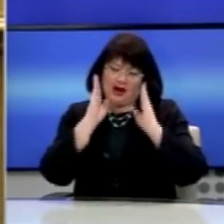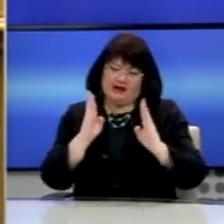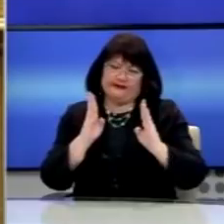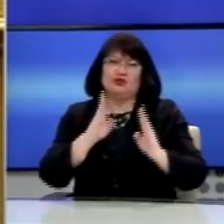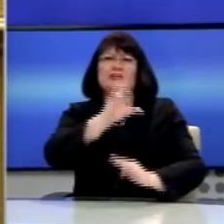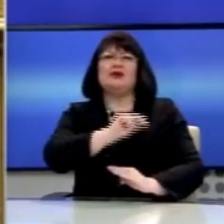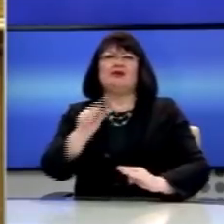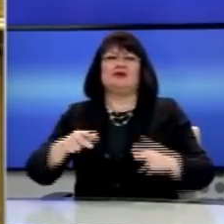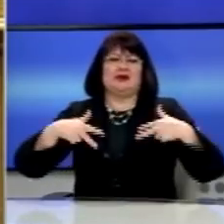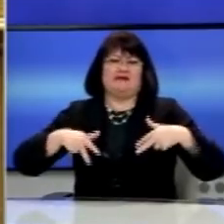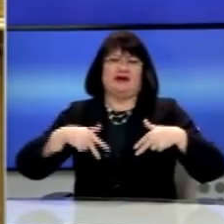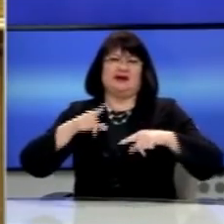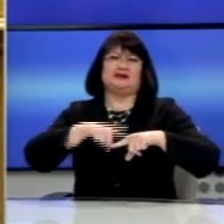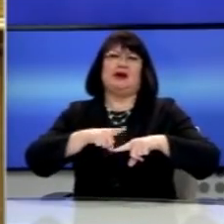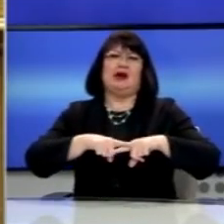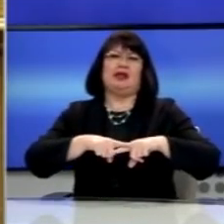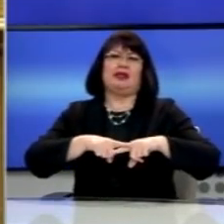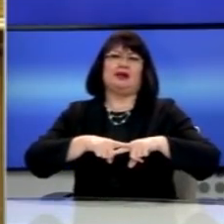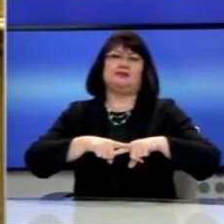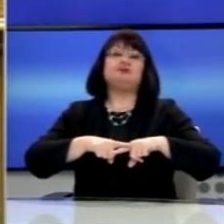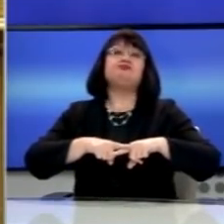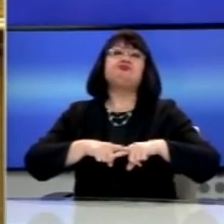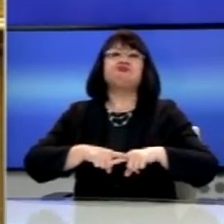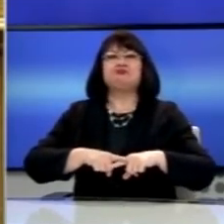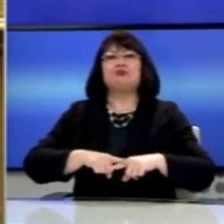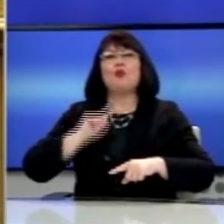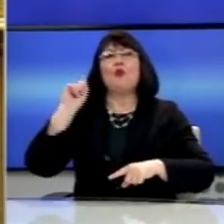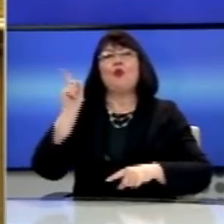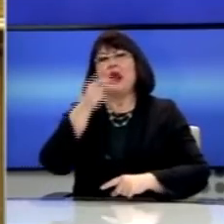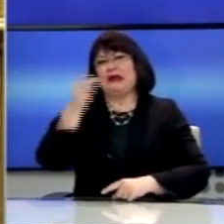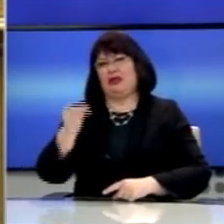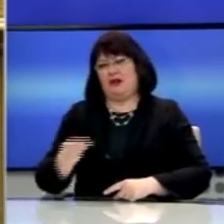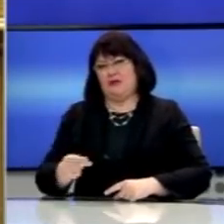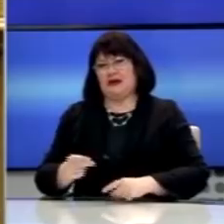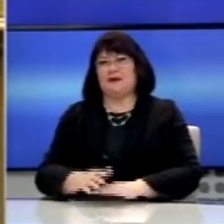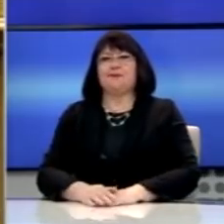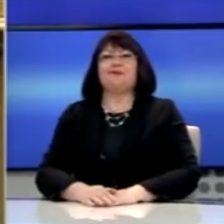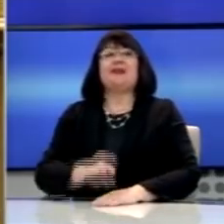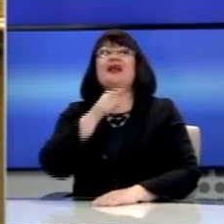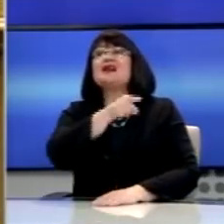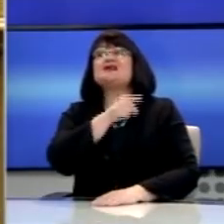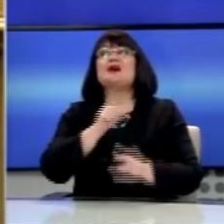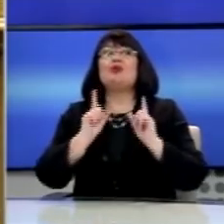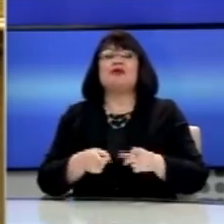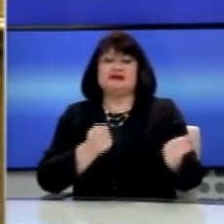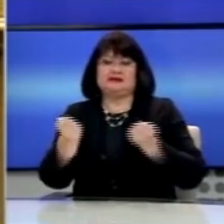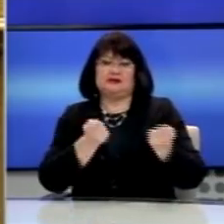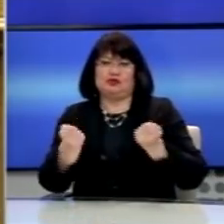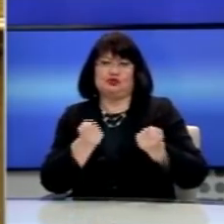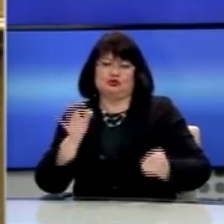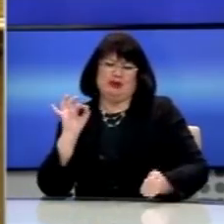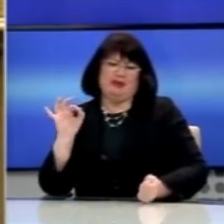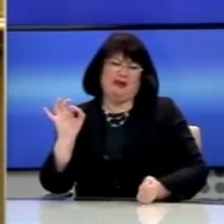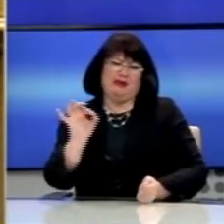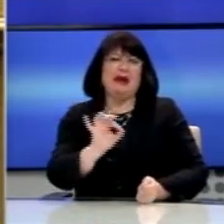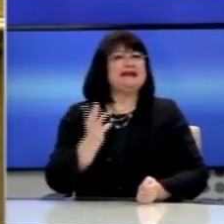και με τη δική σας κυβέρνηση, σε όλους ανεξαιρέτως τους τομείς. Κριτήριό σας στη διαχείριση της